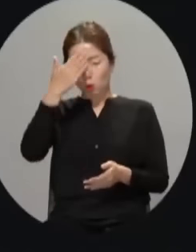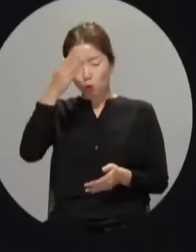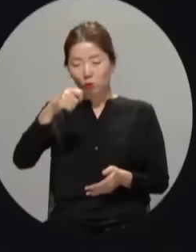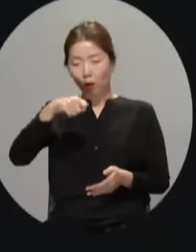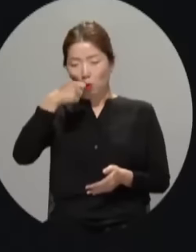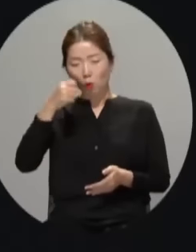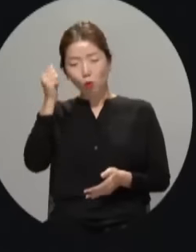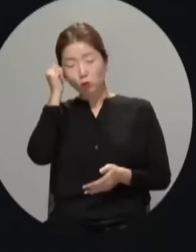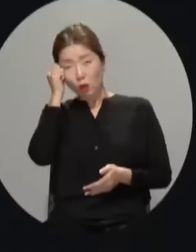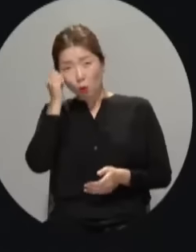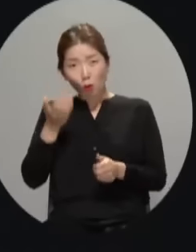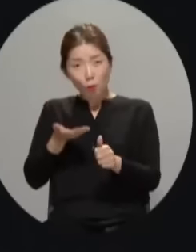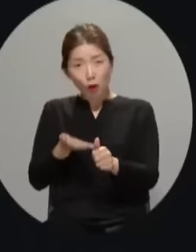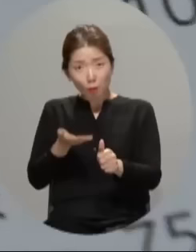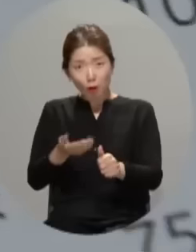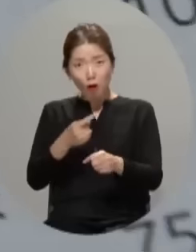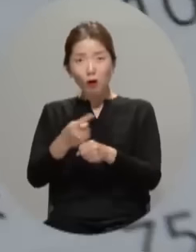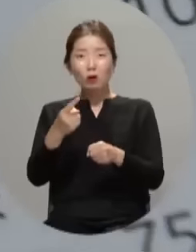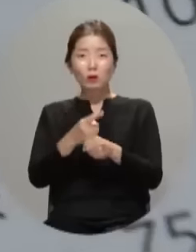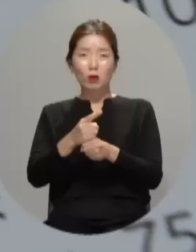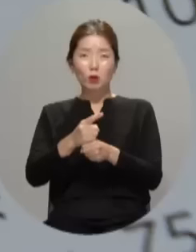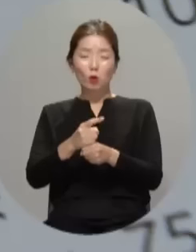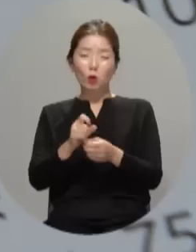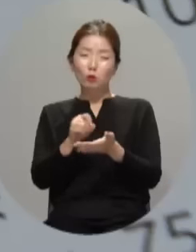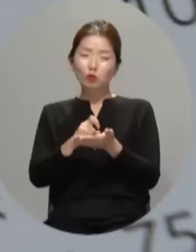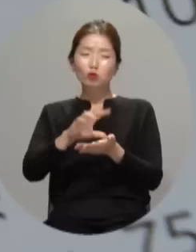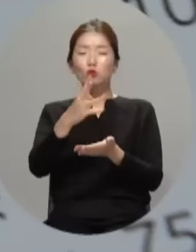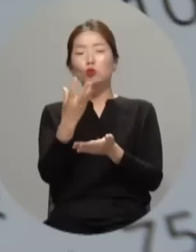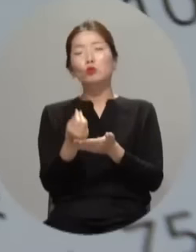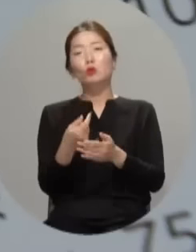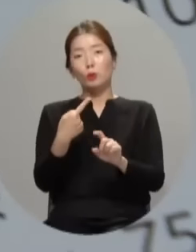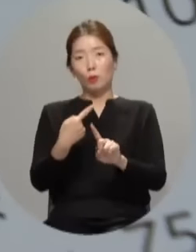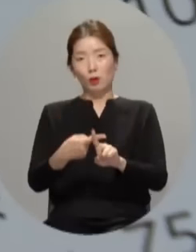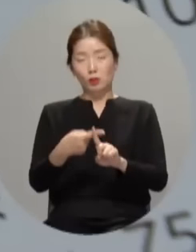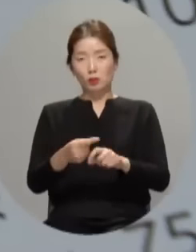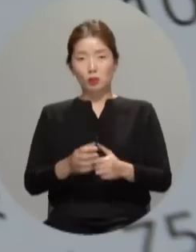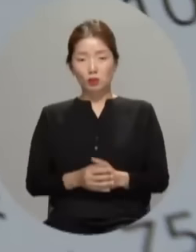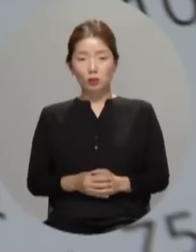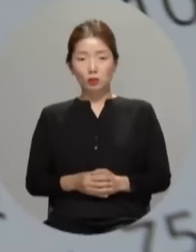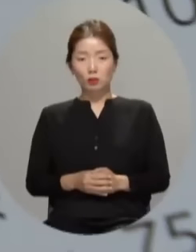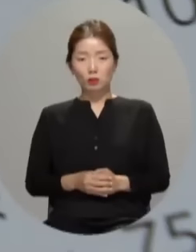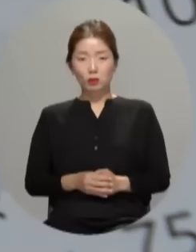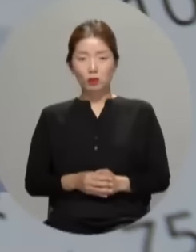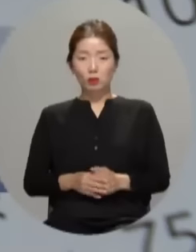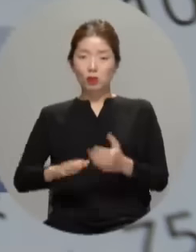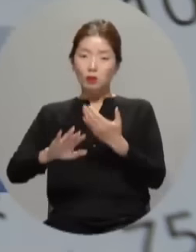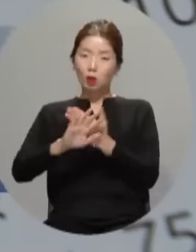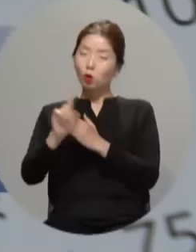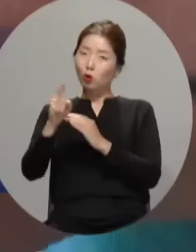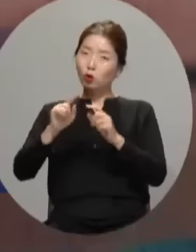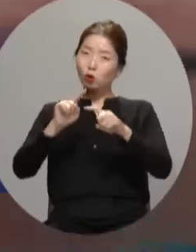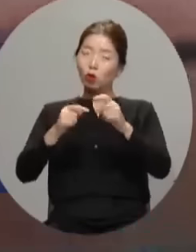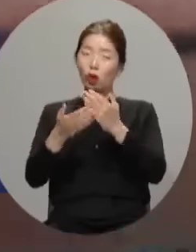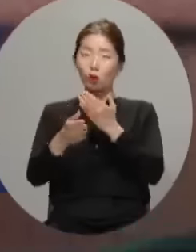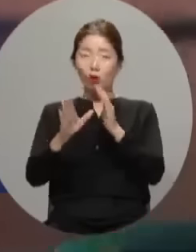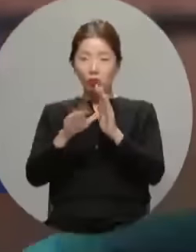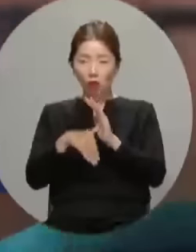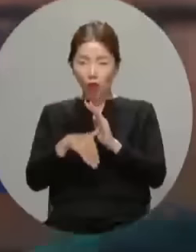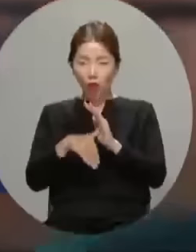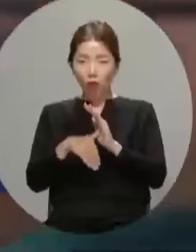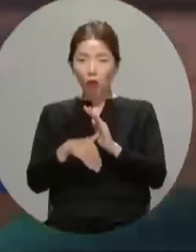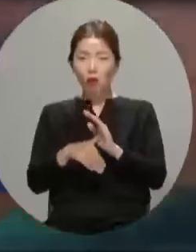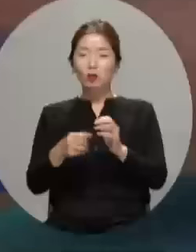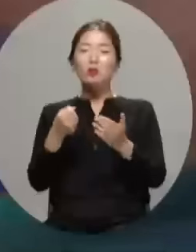재우는 방식으로 치러지는 내년 드론 축구 월드컵도 마찬가지입니다. 해외에서 어떤 대회가 열려도 피다 공인구를